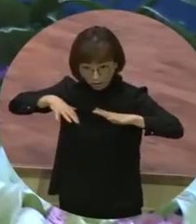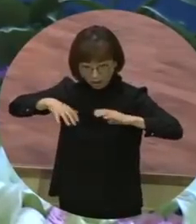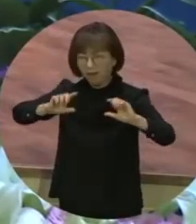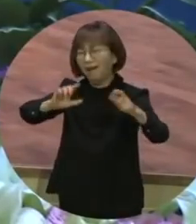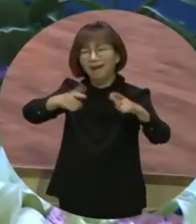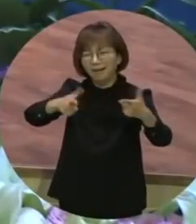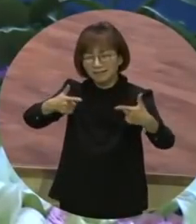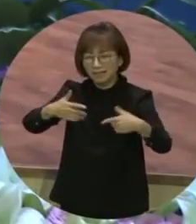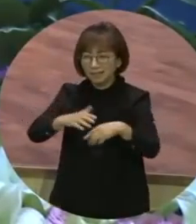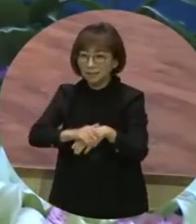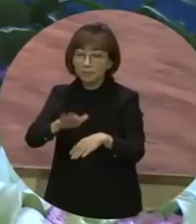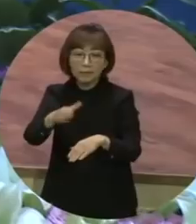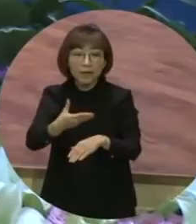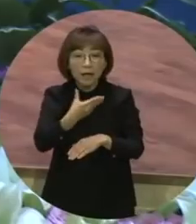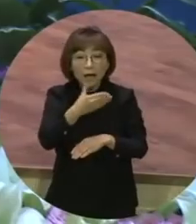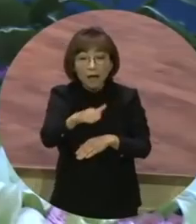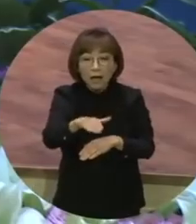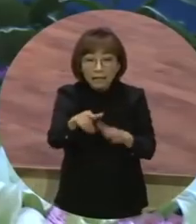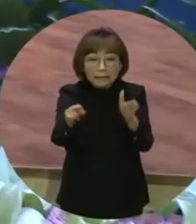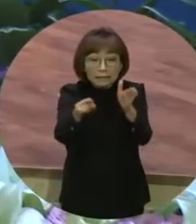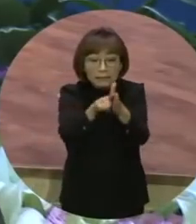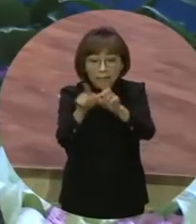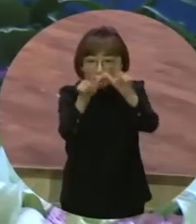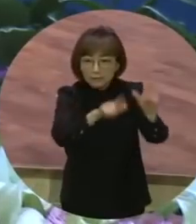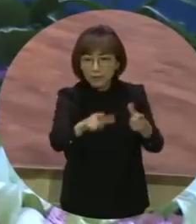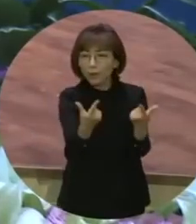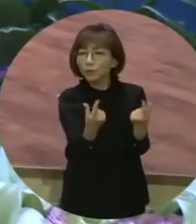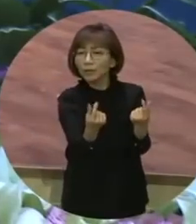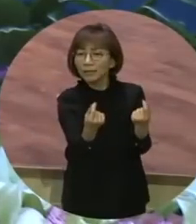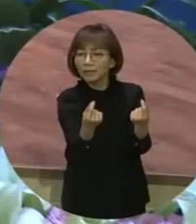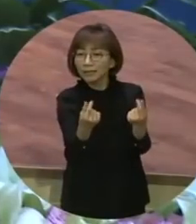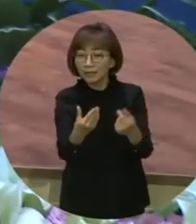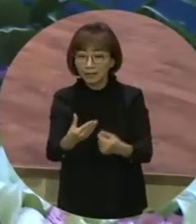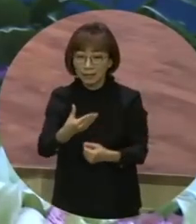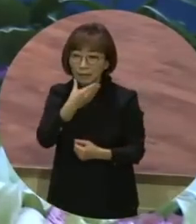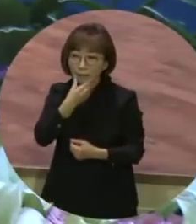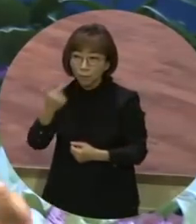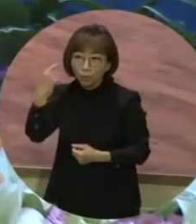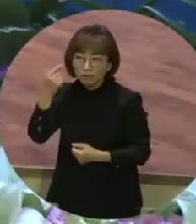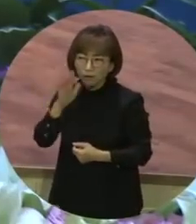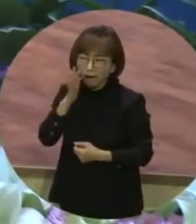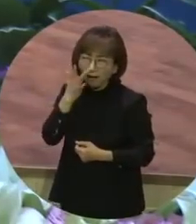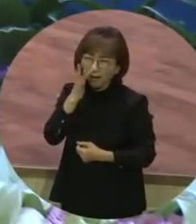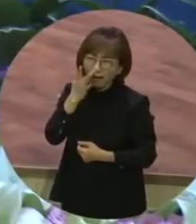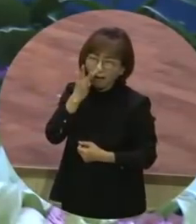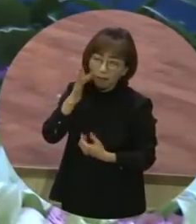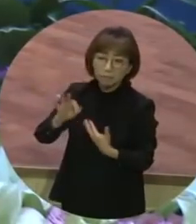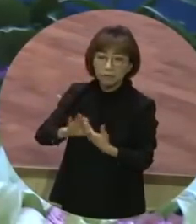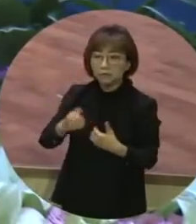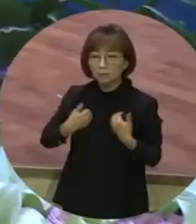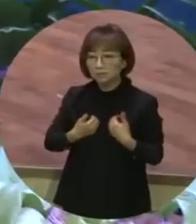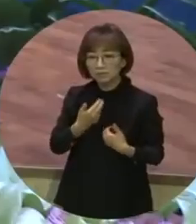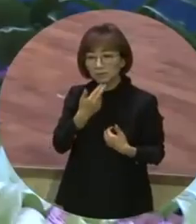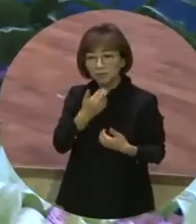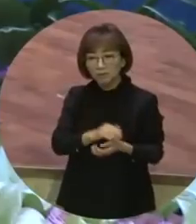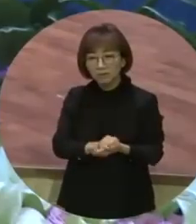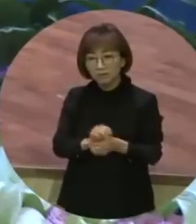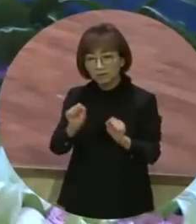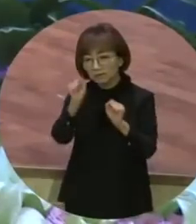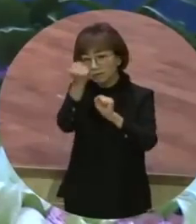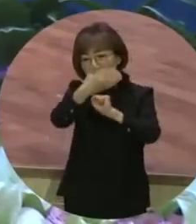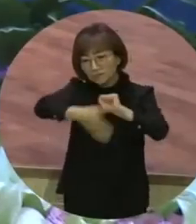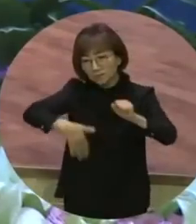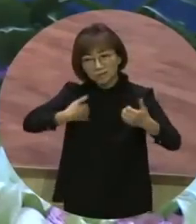정확하게 복음이 무엇인지 알지 못하면 재미가 없어요. 예원교회 나오면서 예원교회가 얼마나